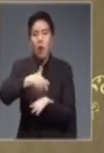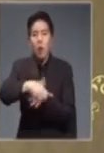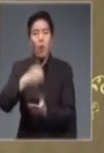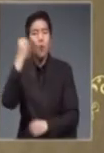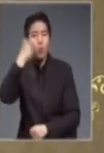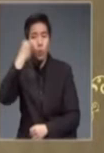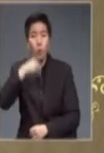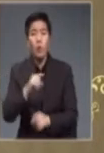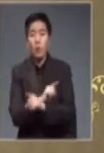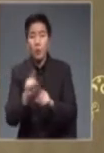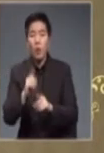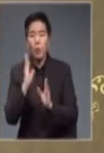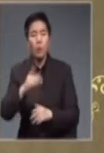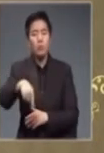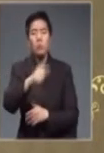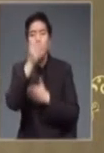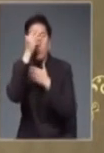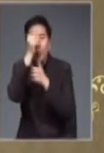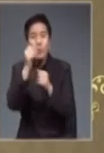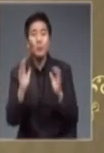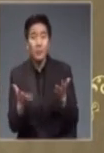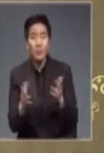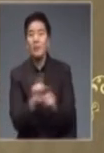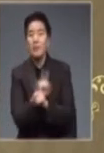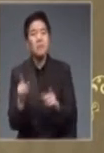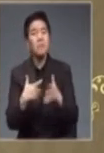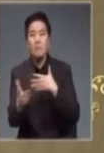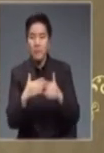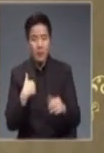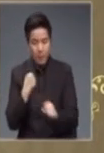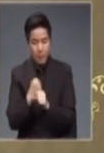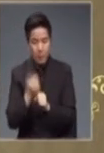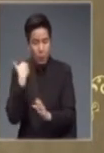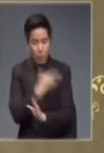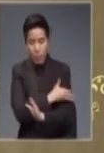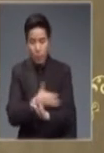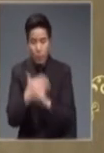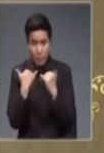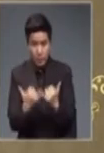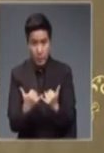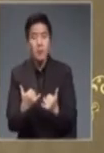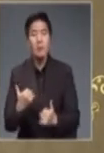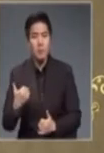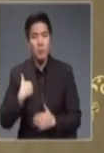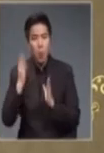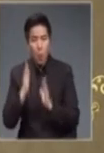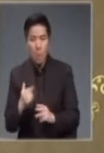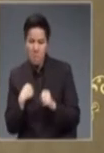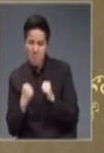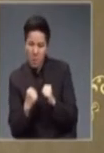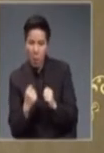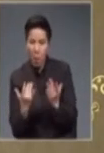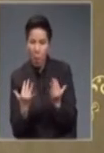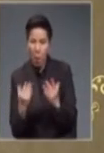งานมีหรือไม่มีนะครับเพราะผลงานไม่ได้หมายความว่าจะต้องมีอะไรที่ใหม่ๆเกิดขึ้นอย่างเดียวแต่ก็อยากให้ดูด้วยว่